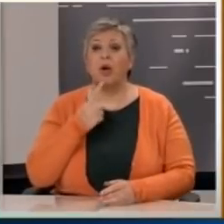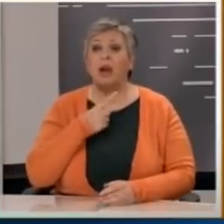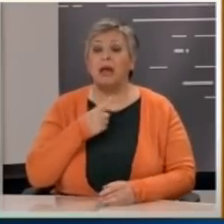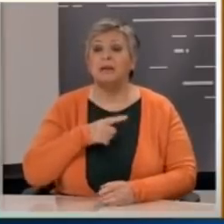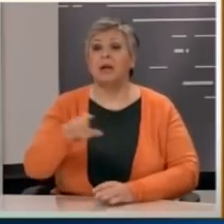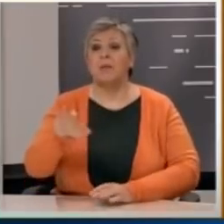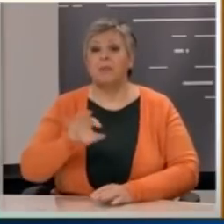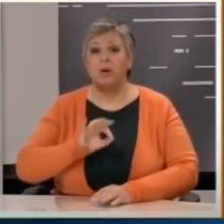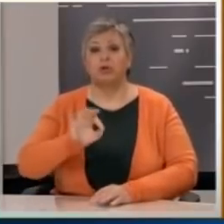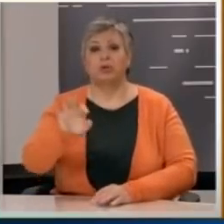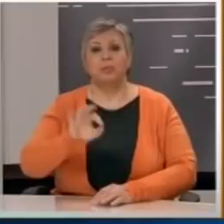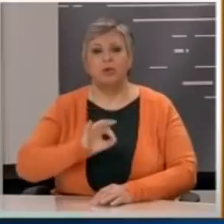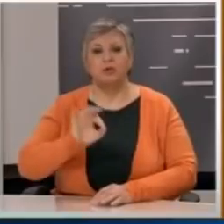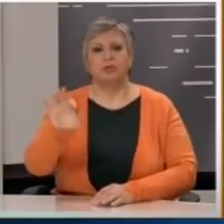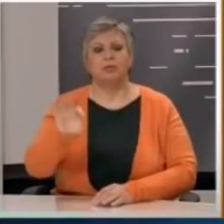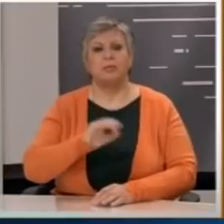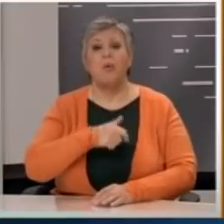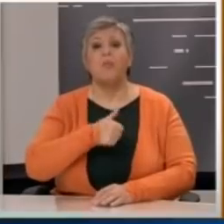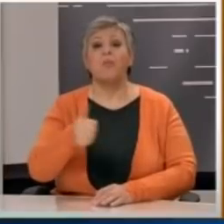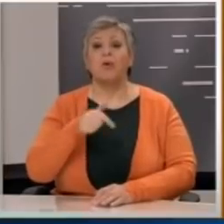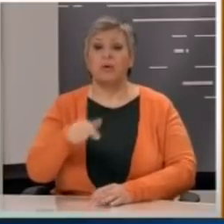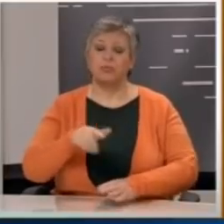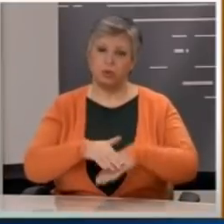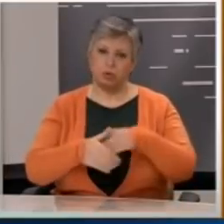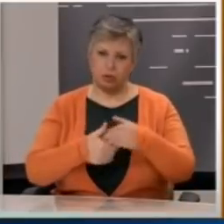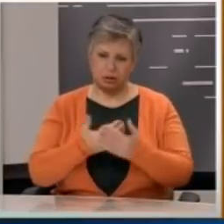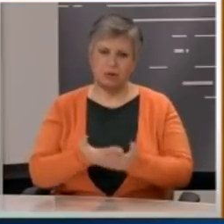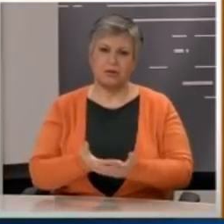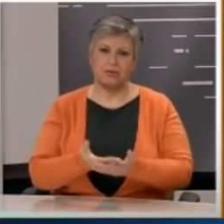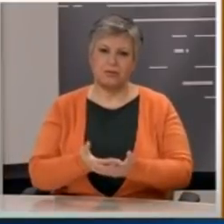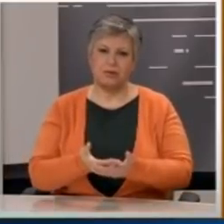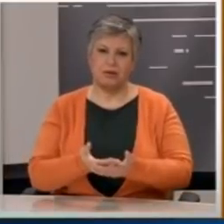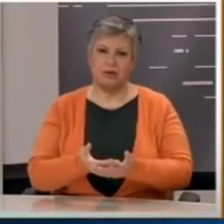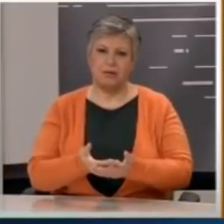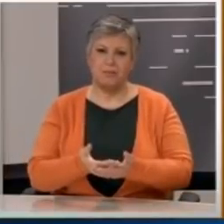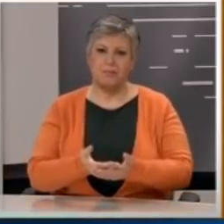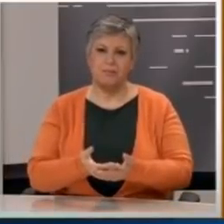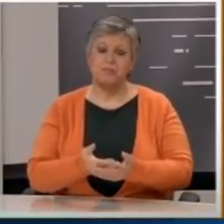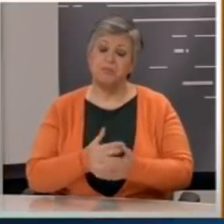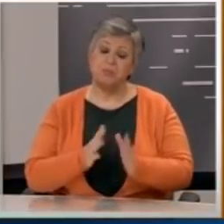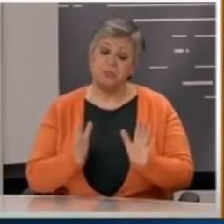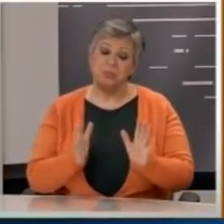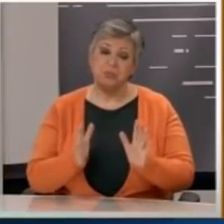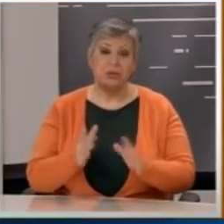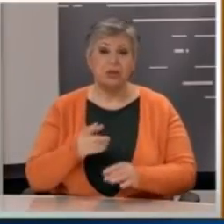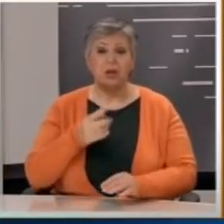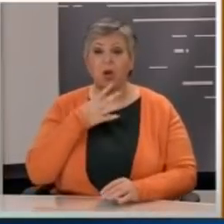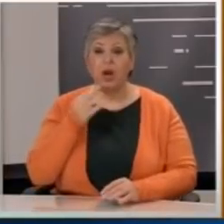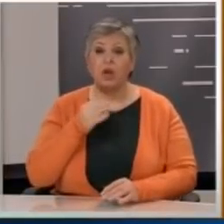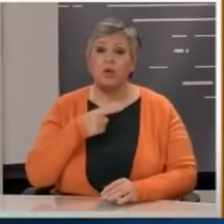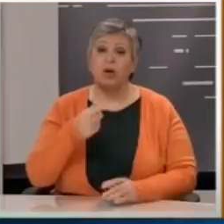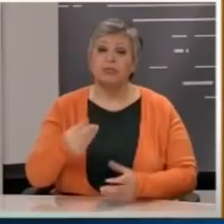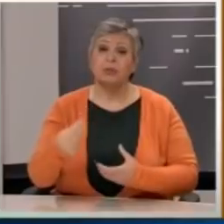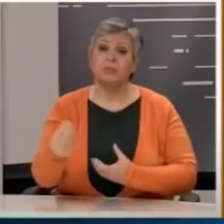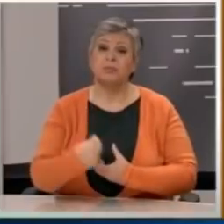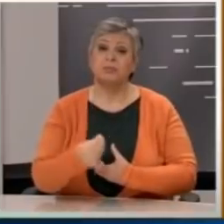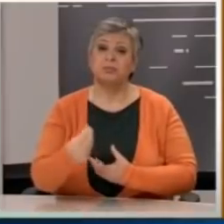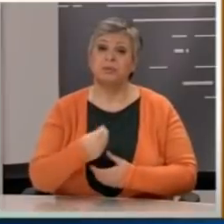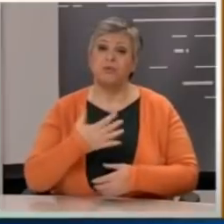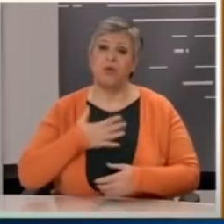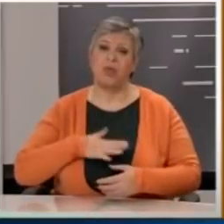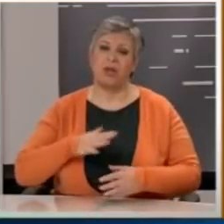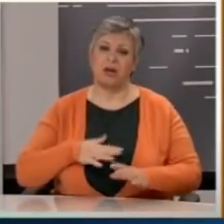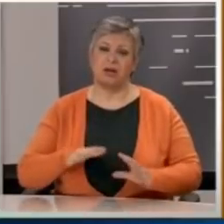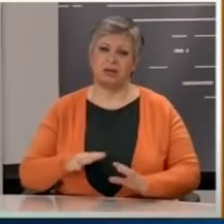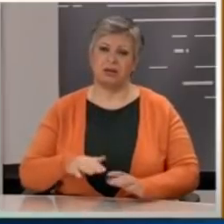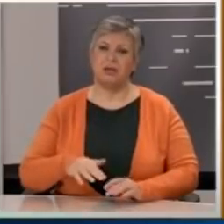στο δημόσιο είναι αυτό που σας ενδιαφέρει? Γιατί προφανώς αυτό φέρνει ψήφους. Ο κόσμος όμως τα